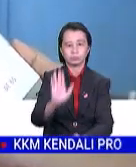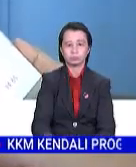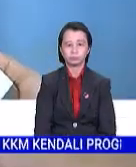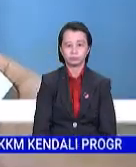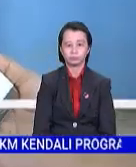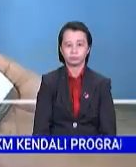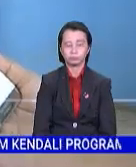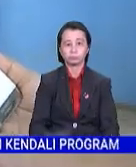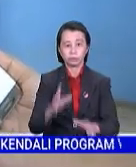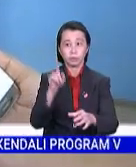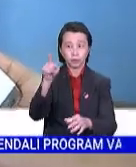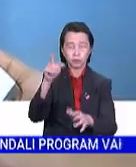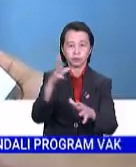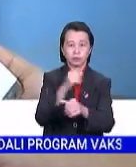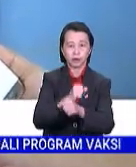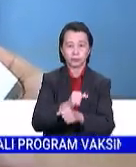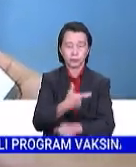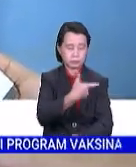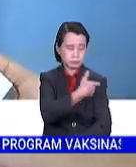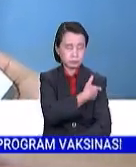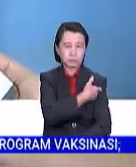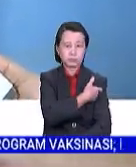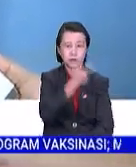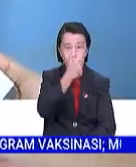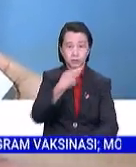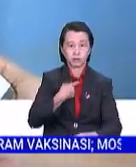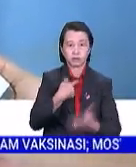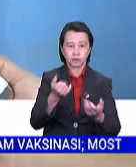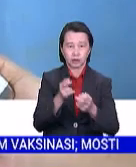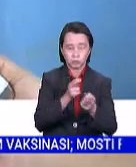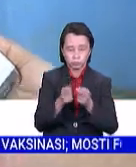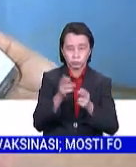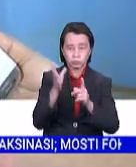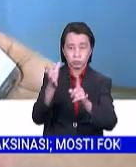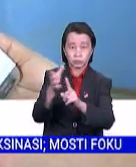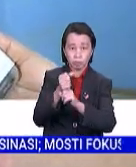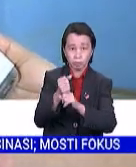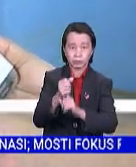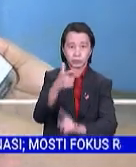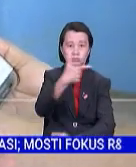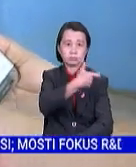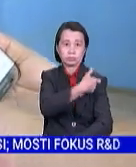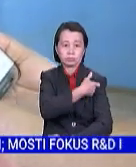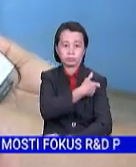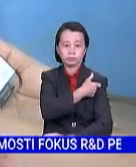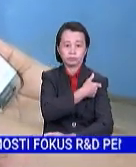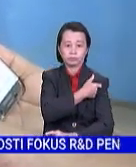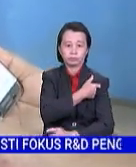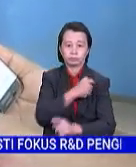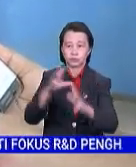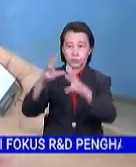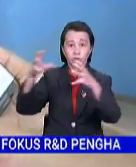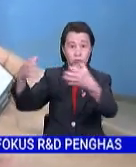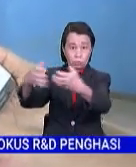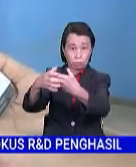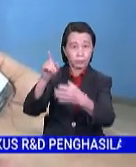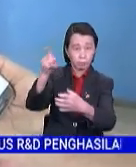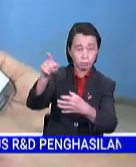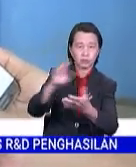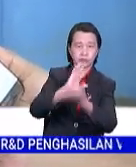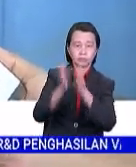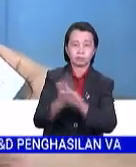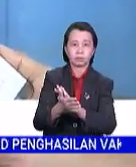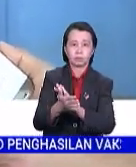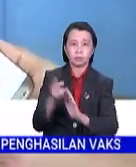Bandar dapat vaksin ya, sebab kita sekarang ni kita nak berusaha untuk mencapai imunisasi kelompok ya,